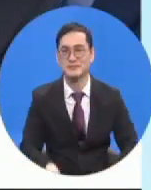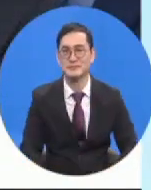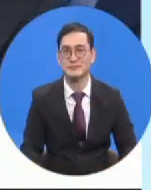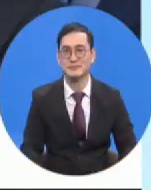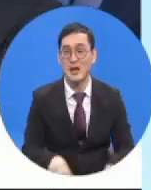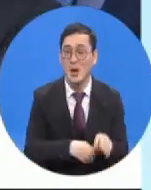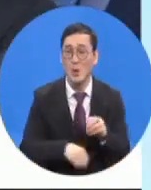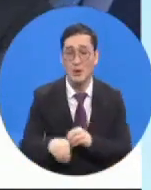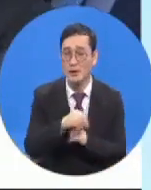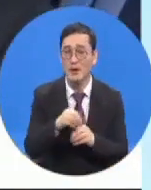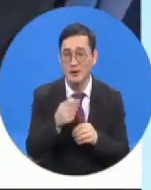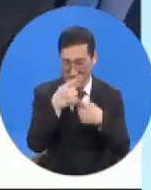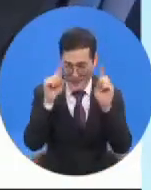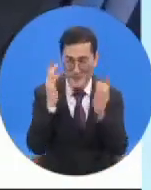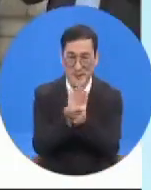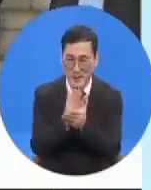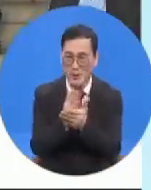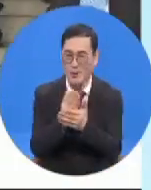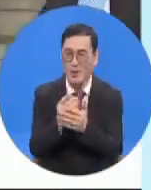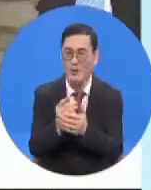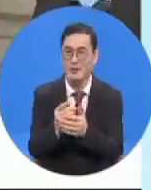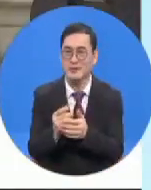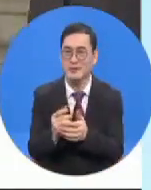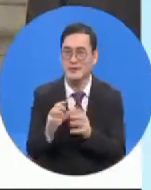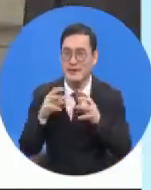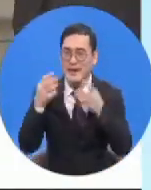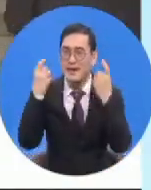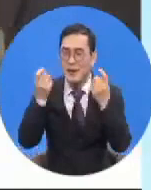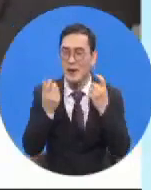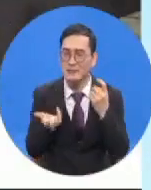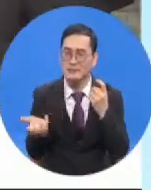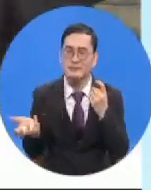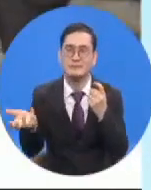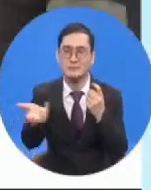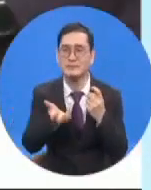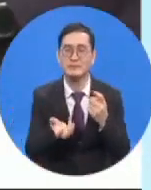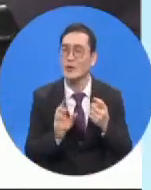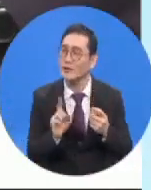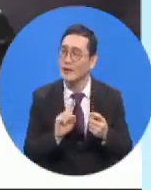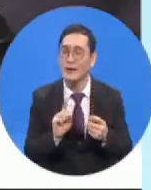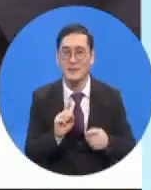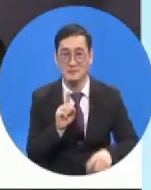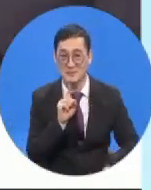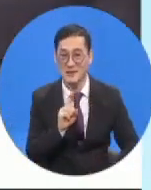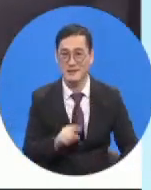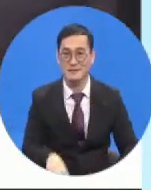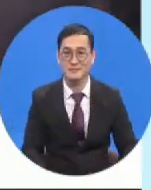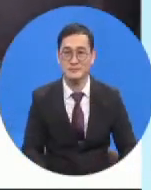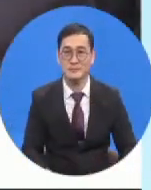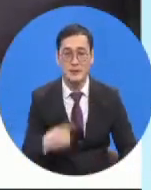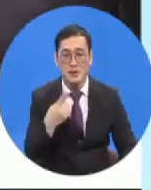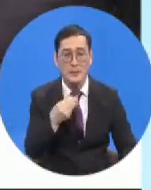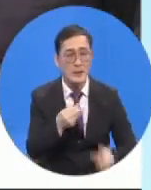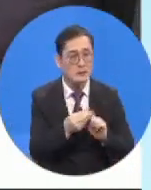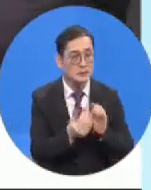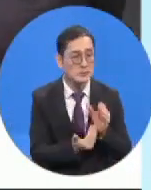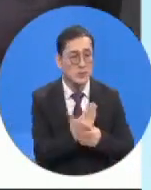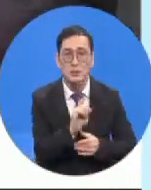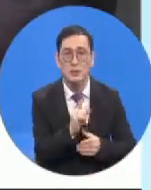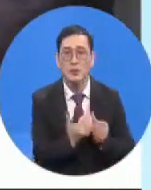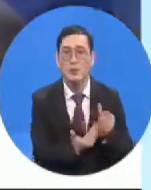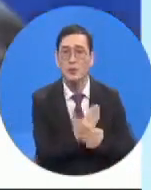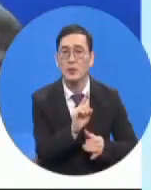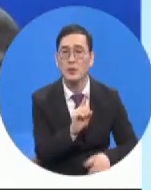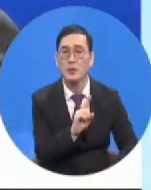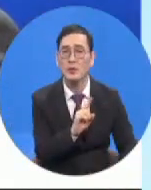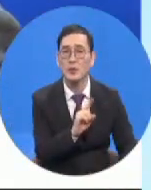세계 여행을 다니는 게 어떻겠냐. 너무 좋죠. 네. 아, 저도 가고 싶네요. 근데 저도 못 가봤습니다. 문제는 그 1,000만 원을 누구 돈으로 마련을 해야 될까요?